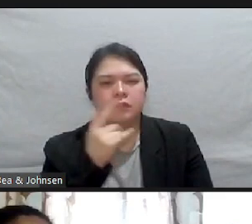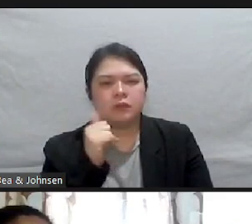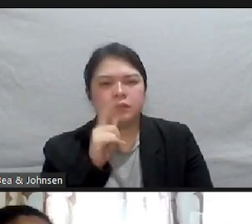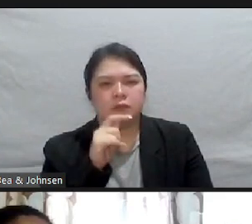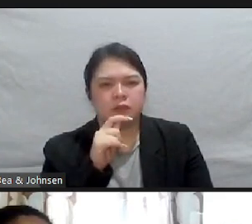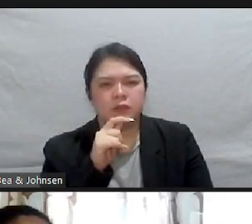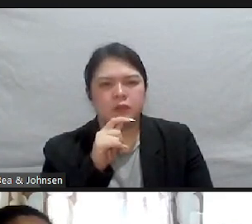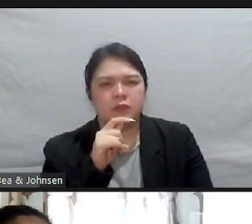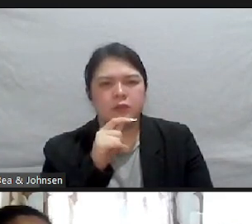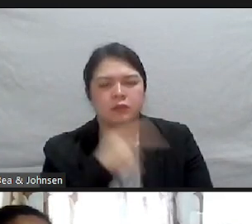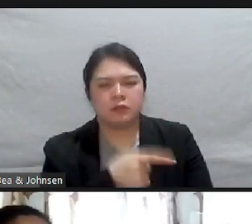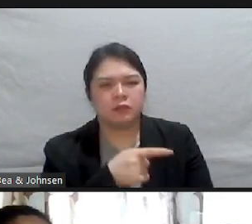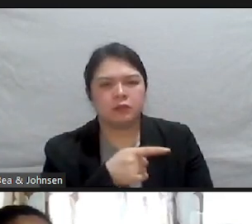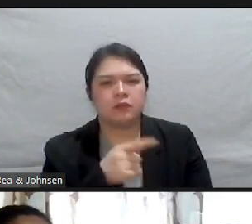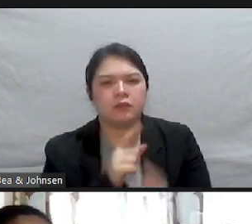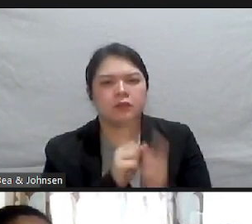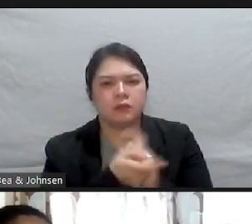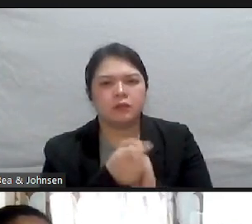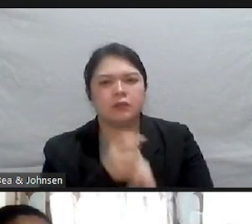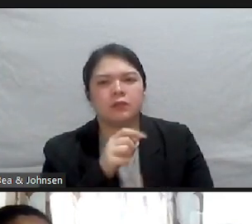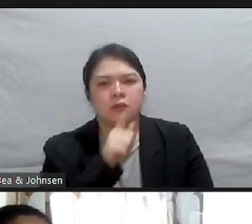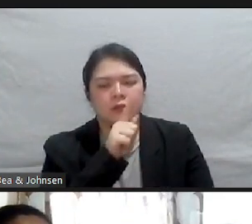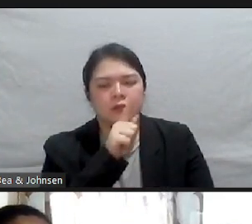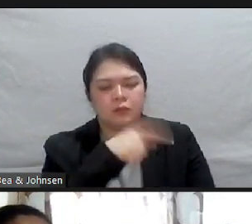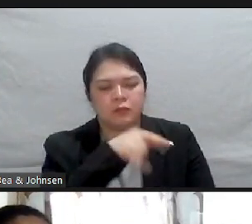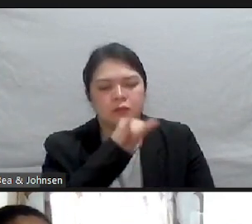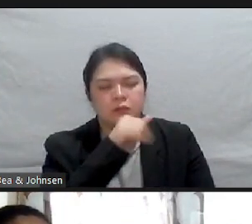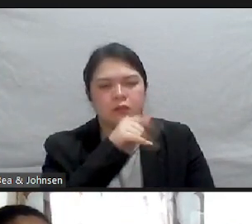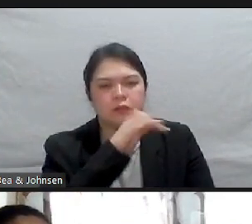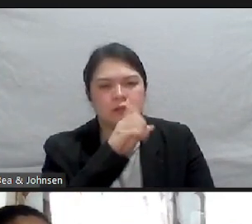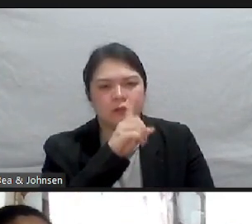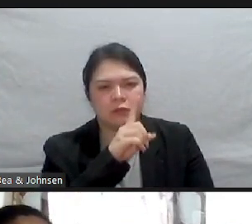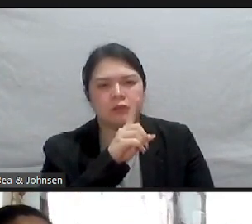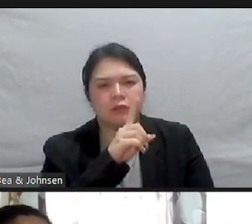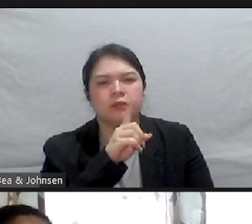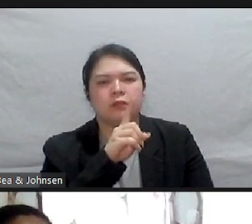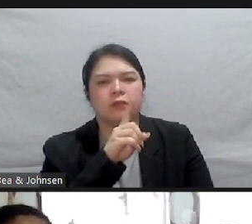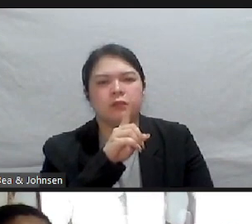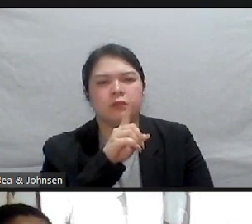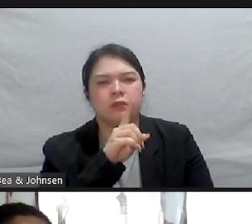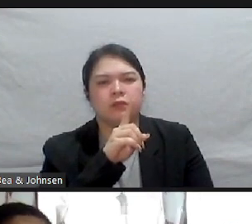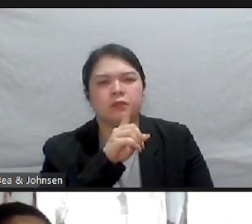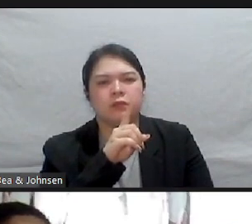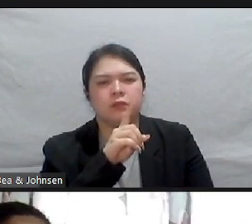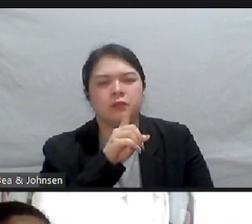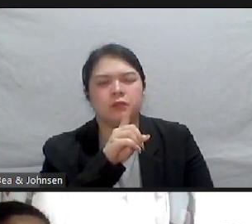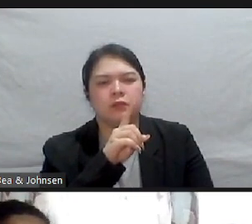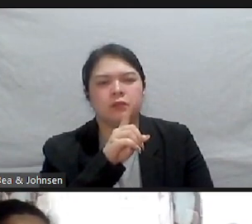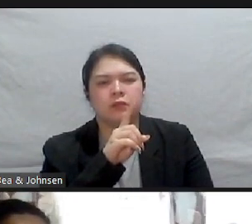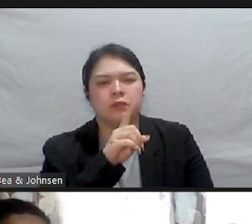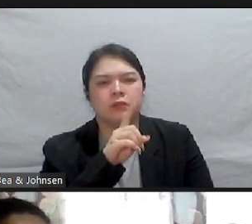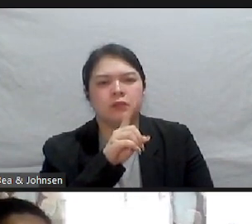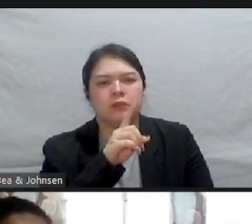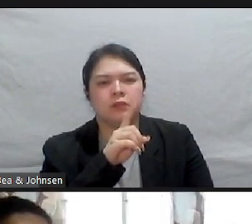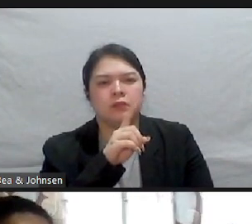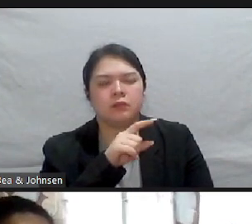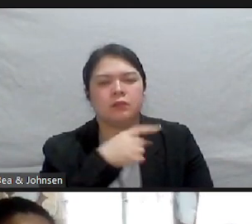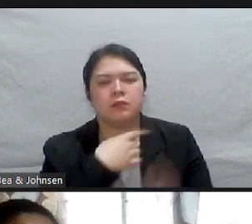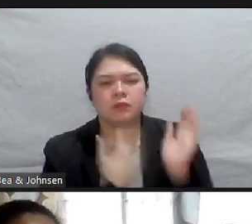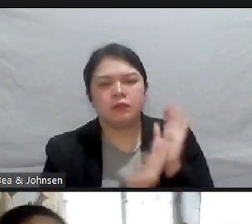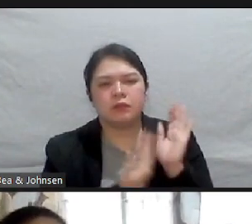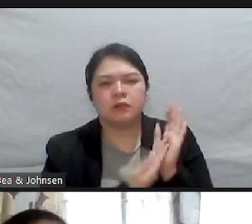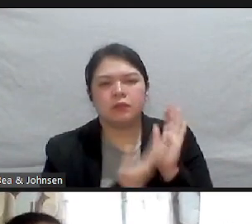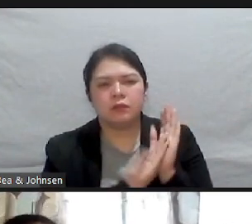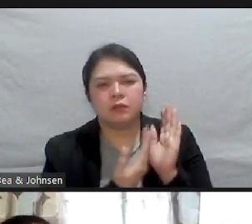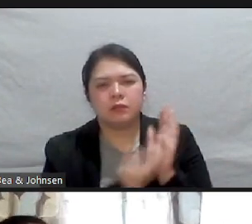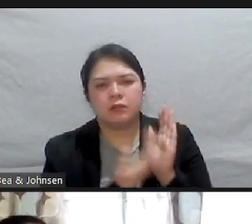iPad teacher siya. No? At nag-attend siya ng training ng iPad. At doon na-affirm na Kasi akala mo, kaya